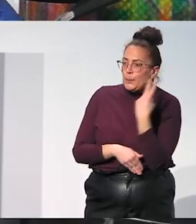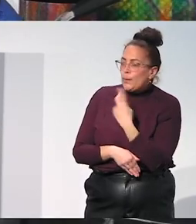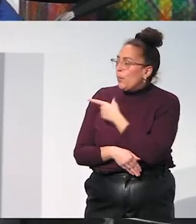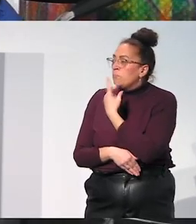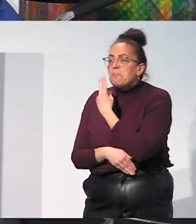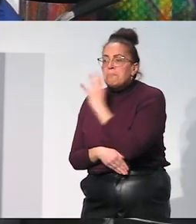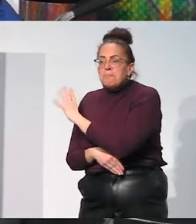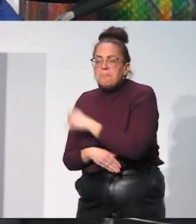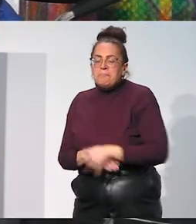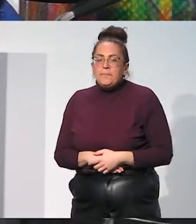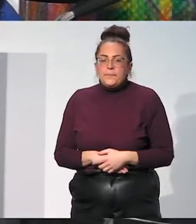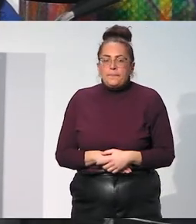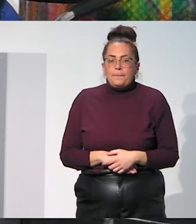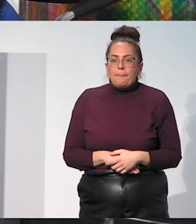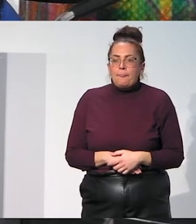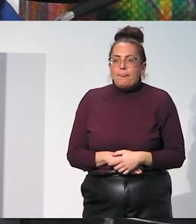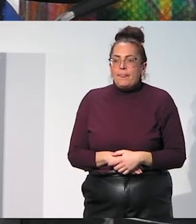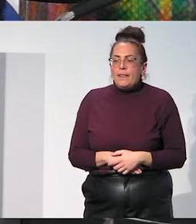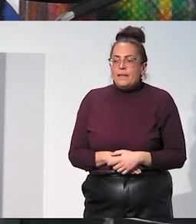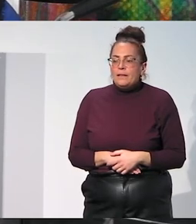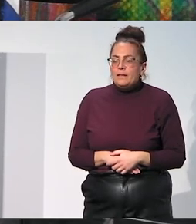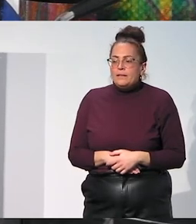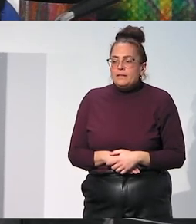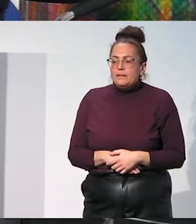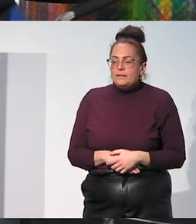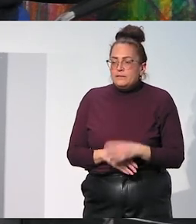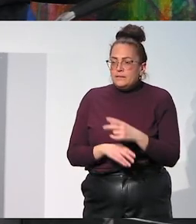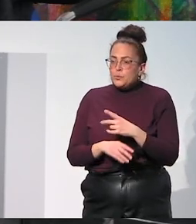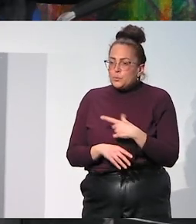Le plus dangereux à écrire, c'est le bonheur.